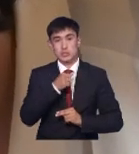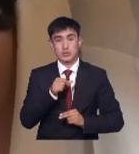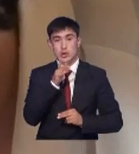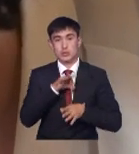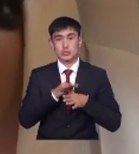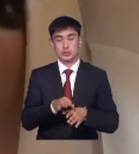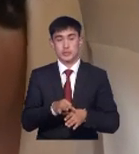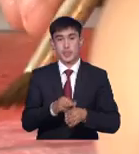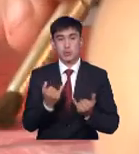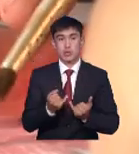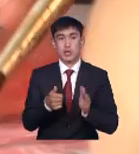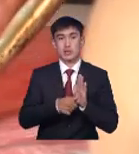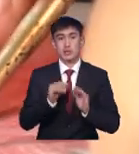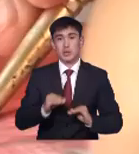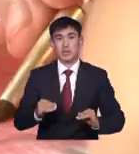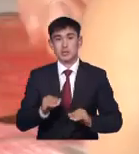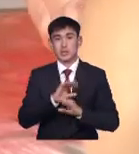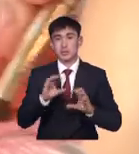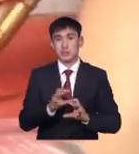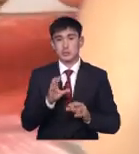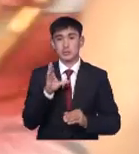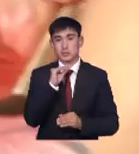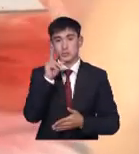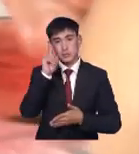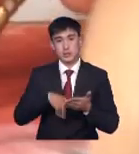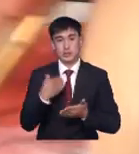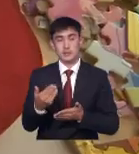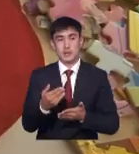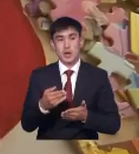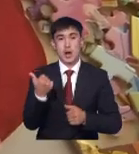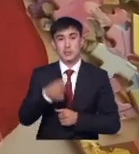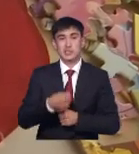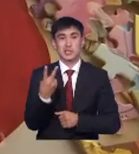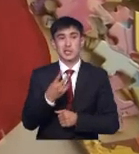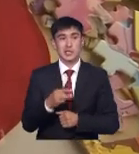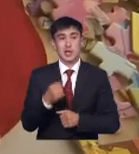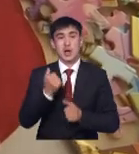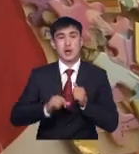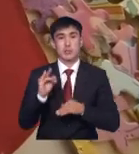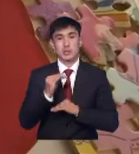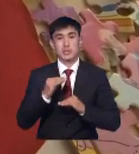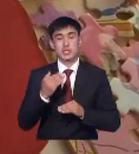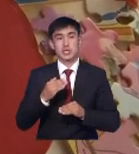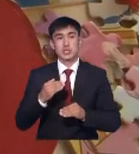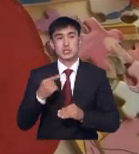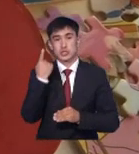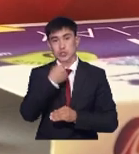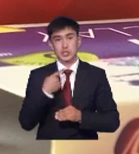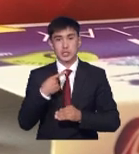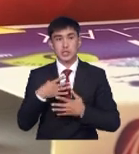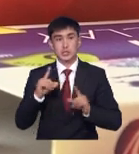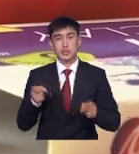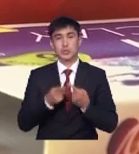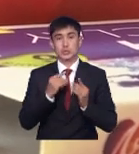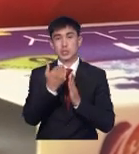уақыт болыпты. Бүгінде 6 баланың бабын тауып қарайласу сеніп тапсырылған. Аптасына 2 рет әр баламен жеке сауықтыру бағдарламасы негізінде